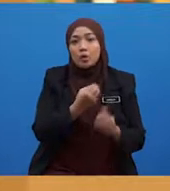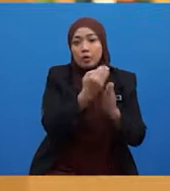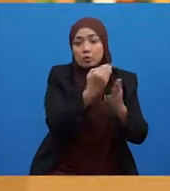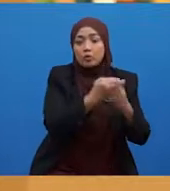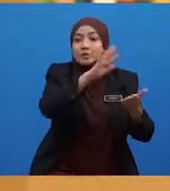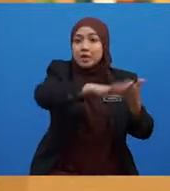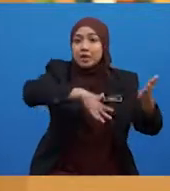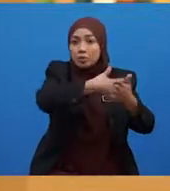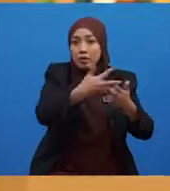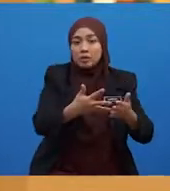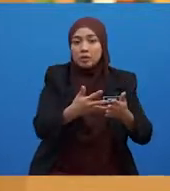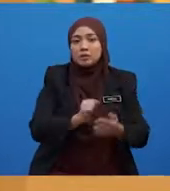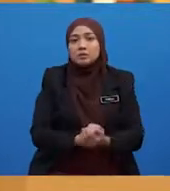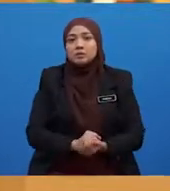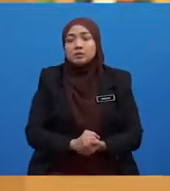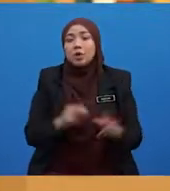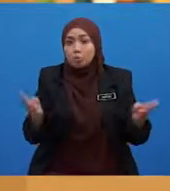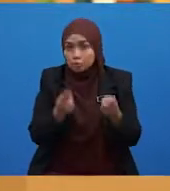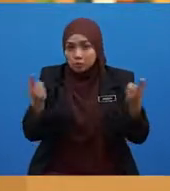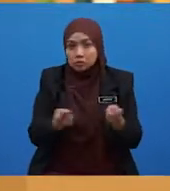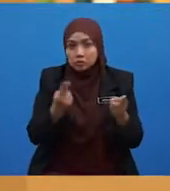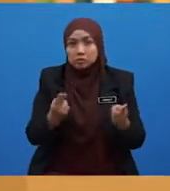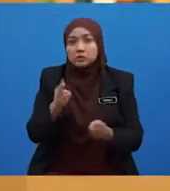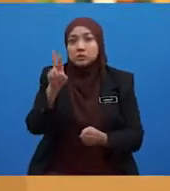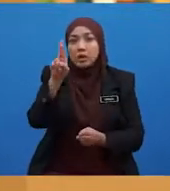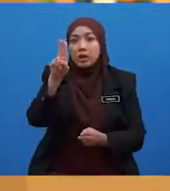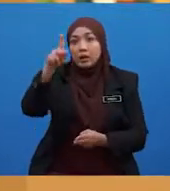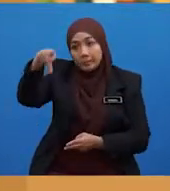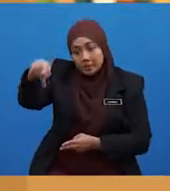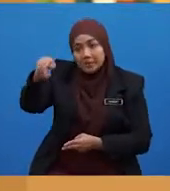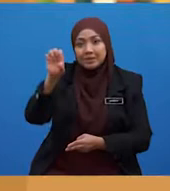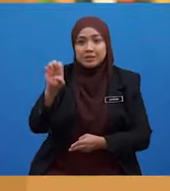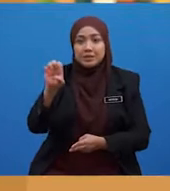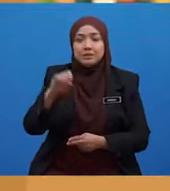perkadaran pengamatan usaha iaitu RPE.